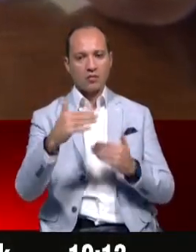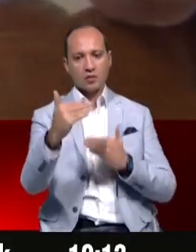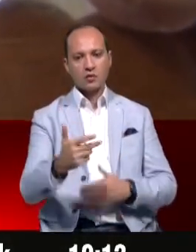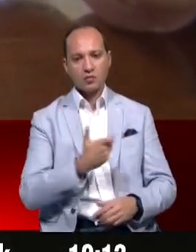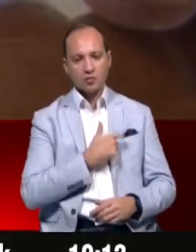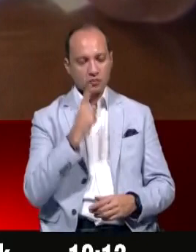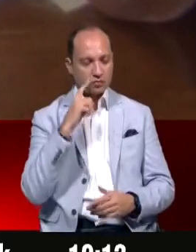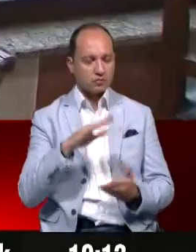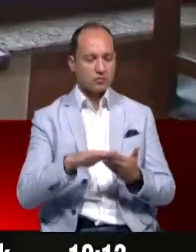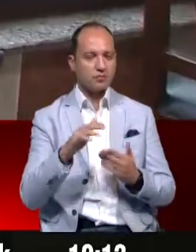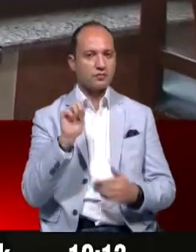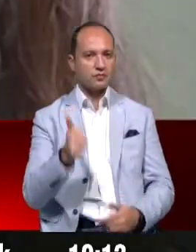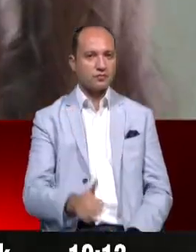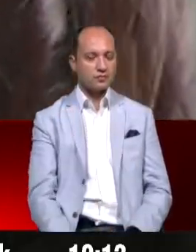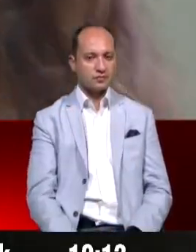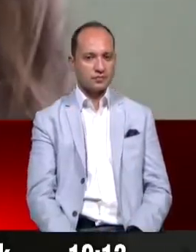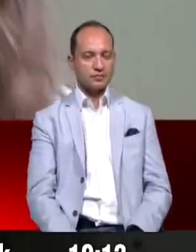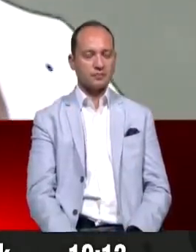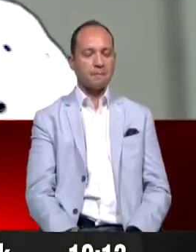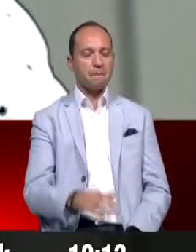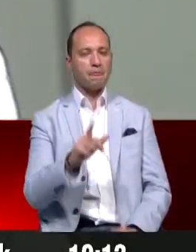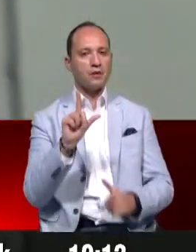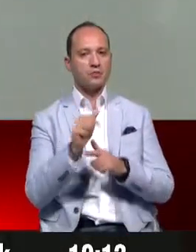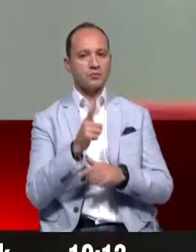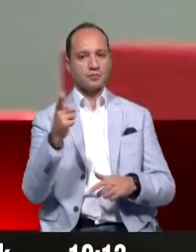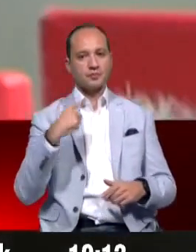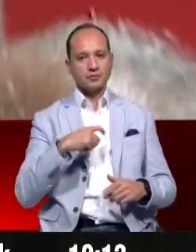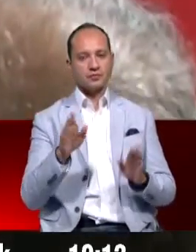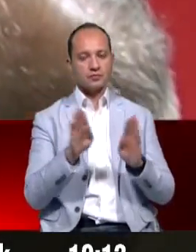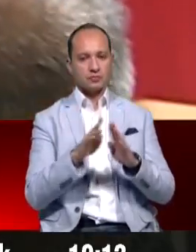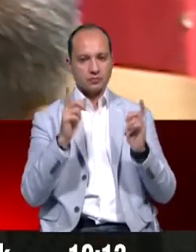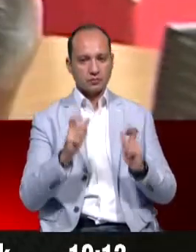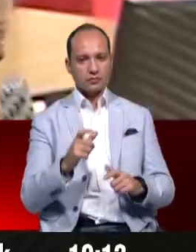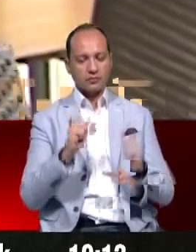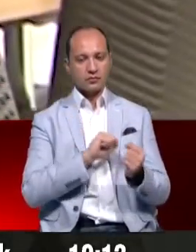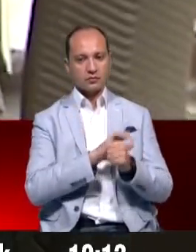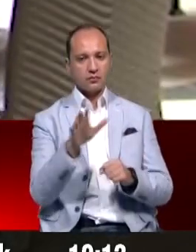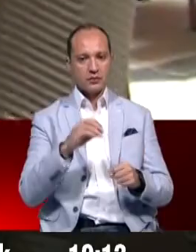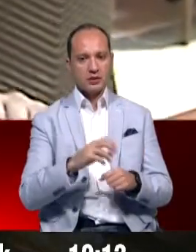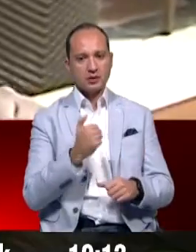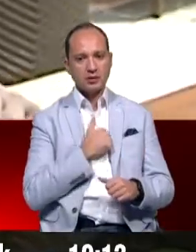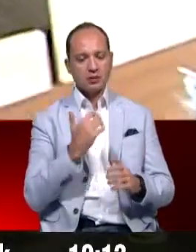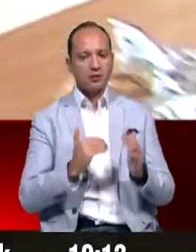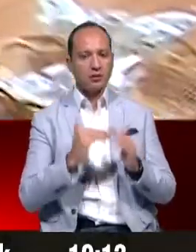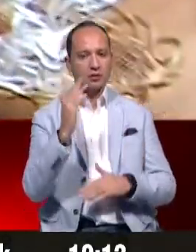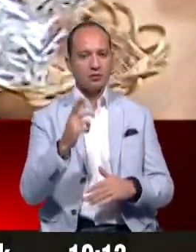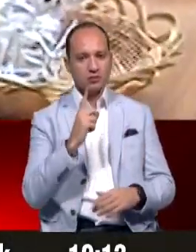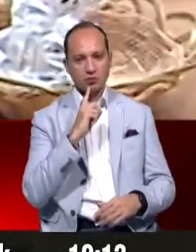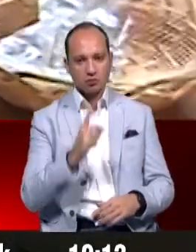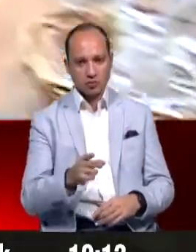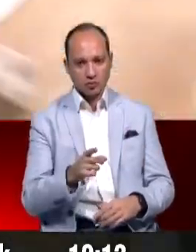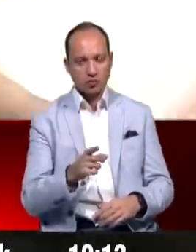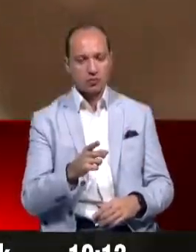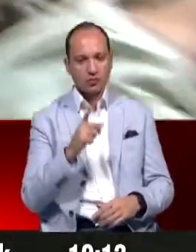kuralına göre düzenlenmesi de çok önemli. Uzmanlar özellikle kapalı mekanlarda virüsle ilgili sıkıntının daha da arttığının altını